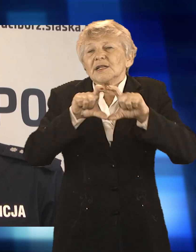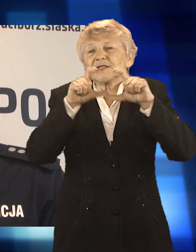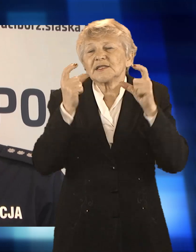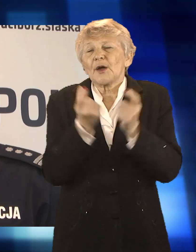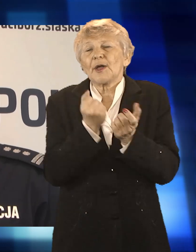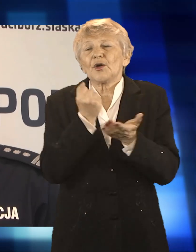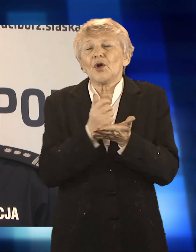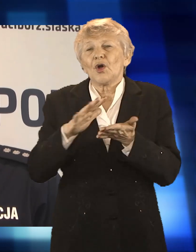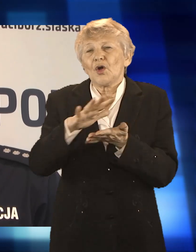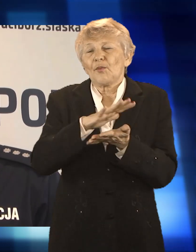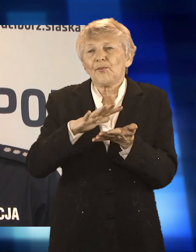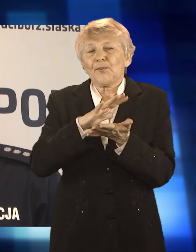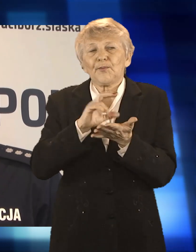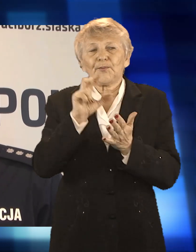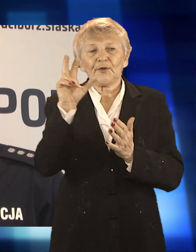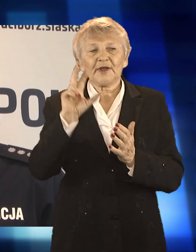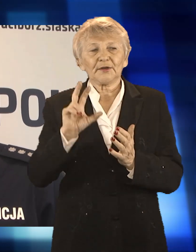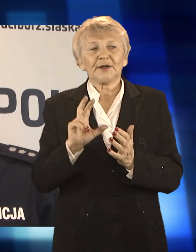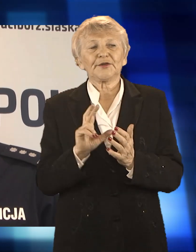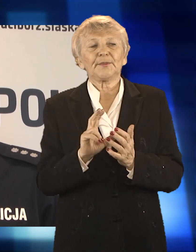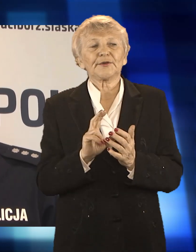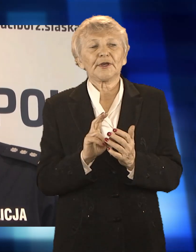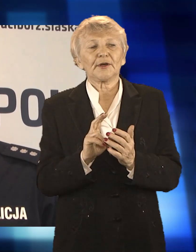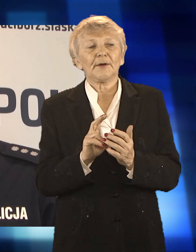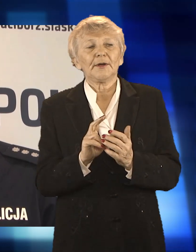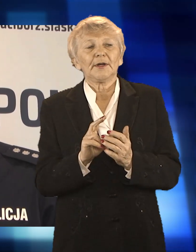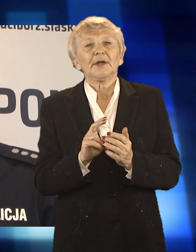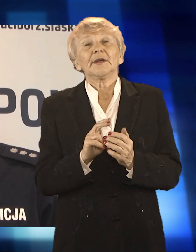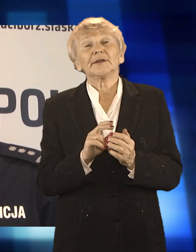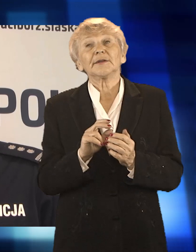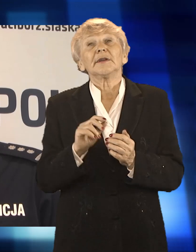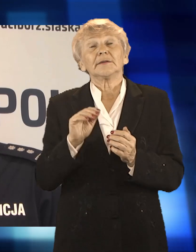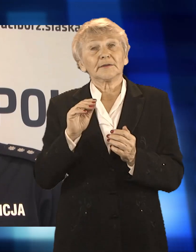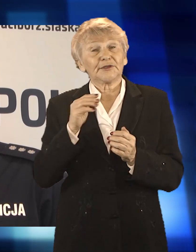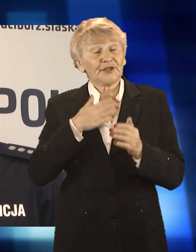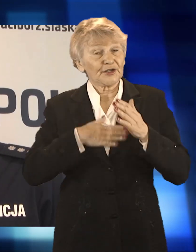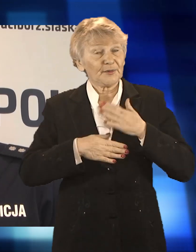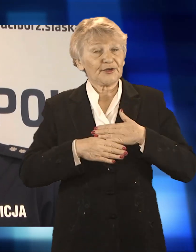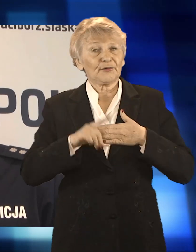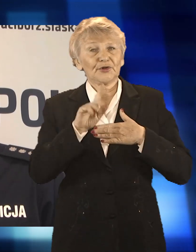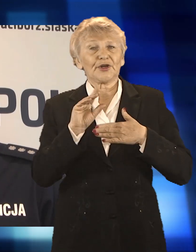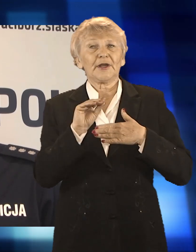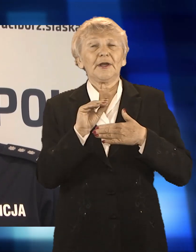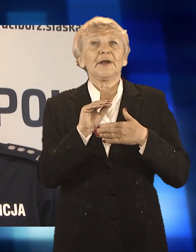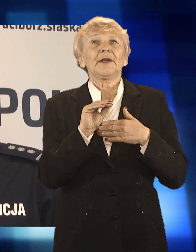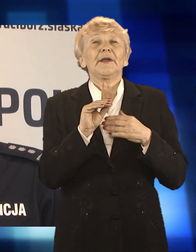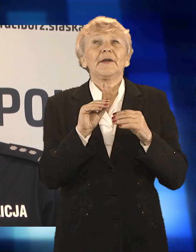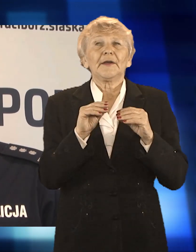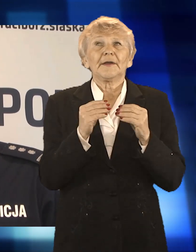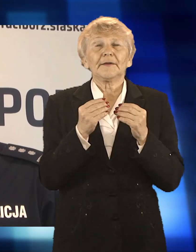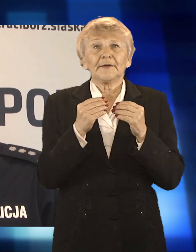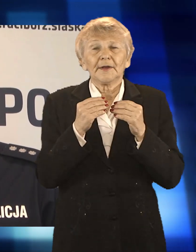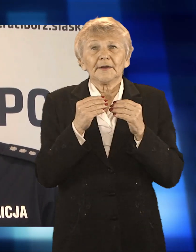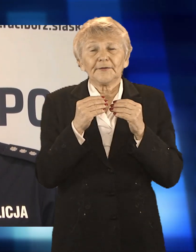Podwyższyliśmy w niektórych kategoriach wykrywalność tych zdarzeń, szczególnie tych, które dotyczą na co dzień obywateli. To nas bardzo cieszy, bo